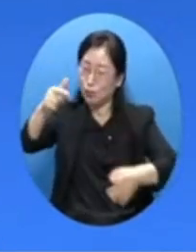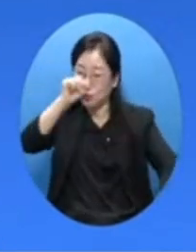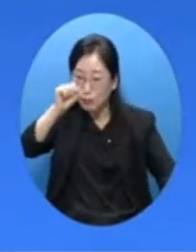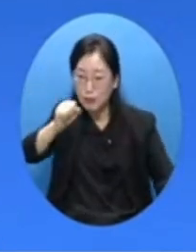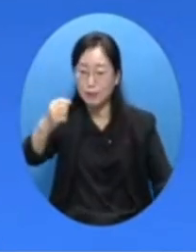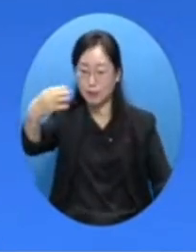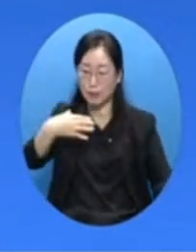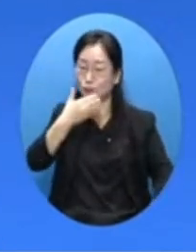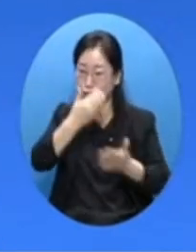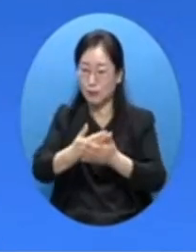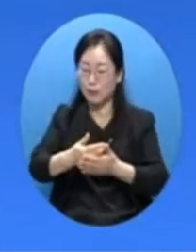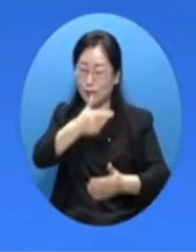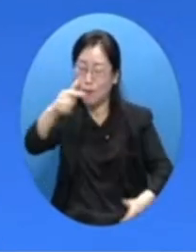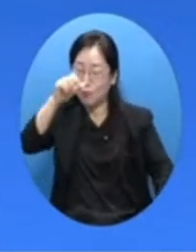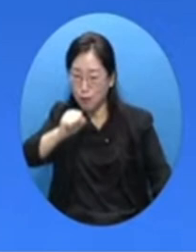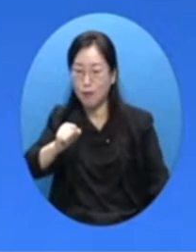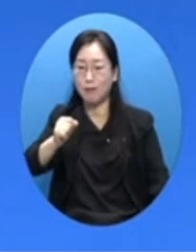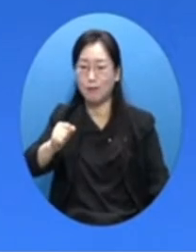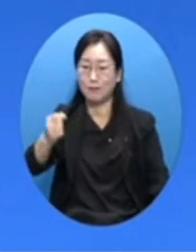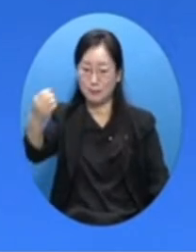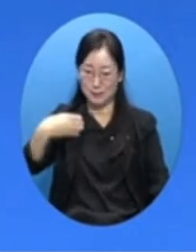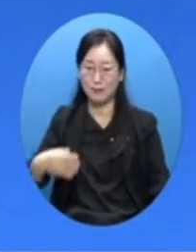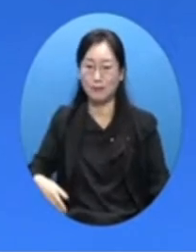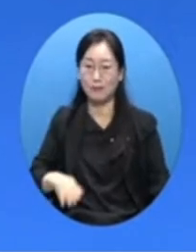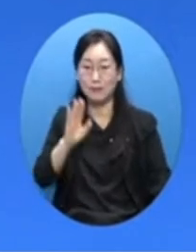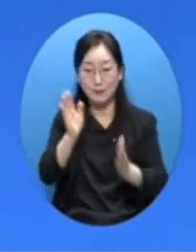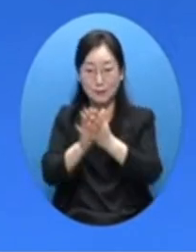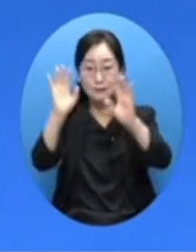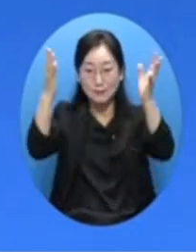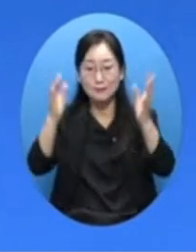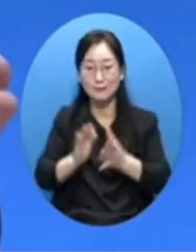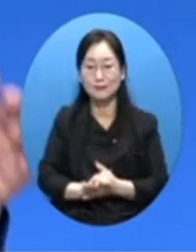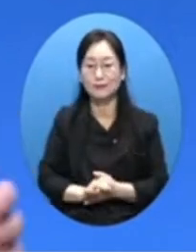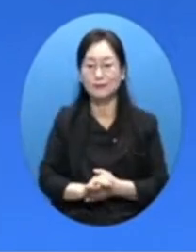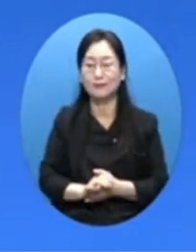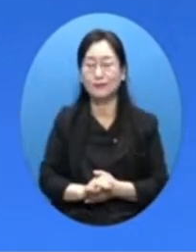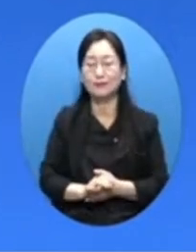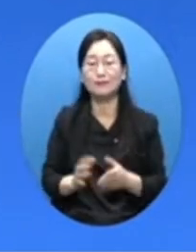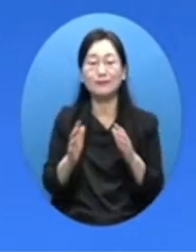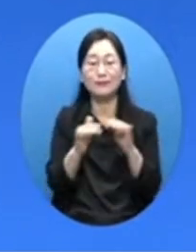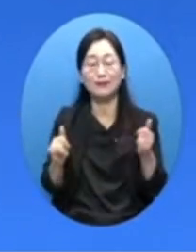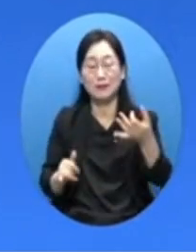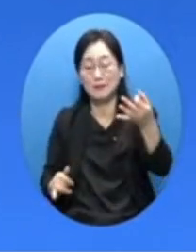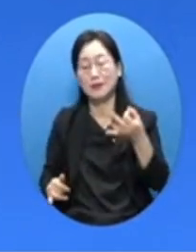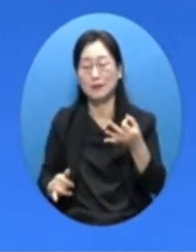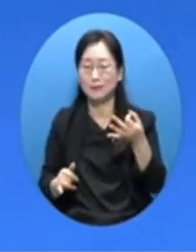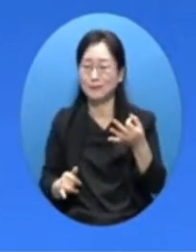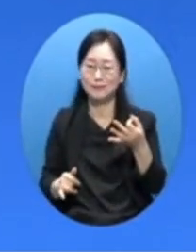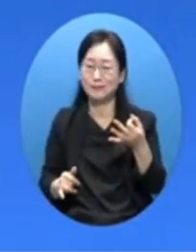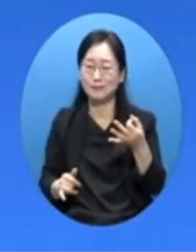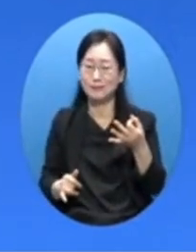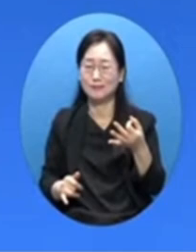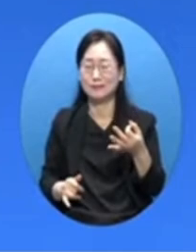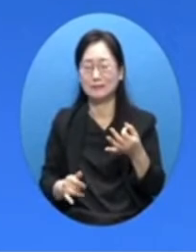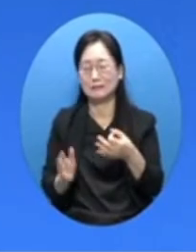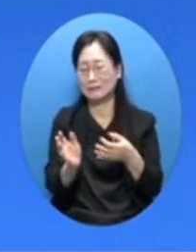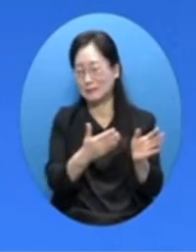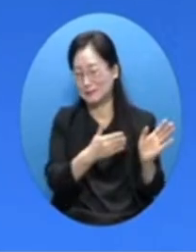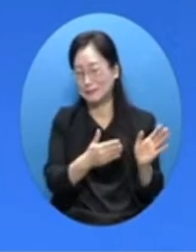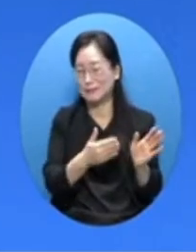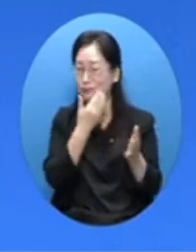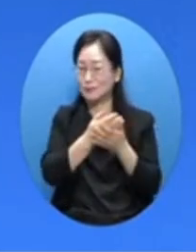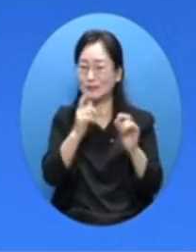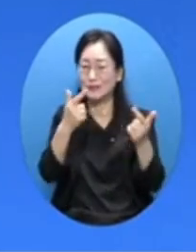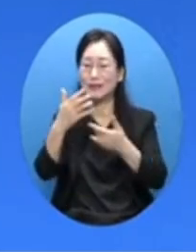좋았더라. 심이 좋았더라. 할렐루야. 사람들이 날 어떻게 보는 것은 그건 둘째 문제입니다.